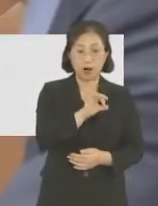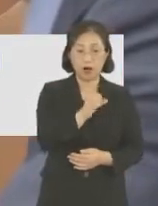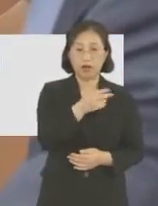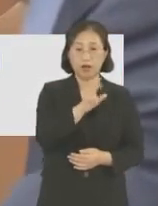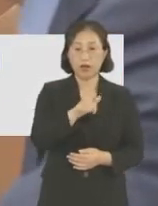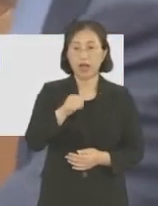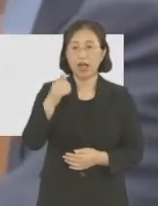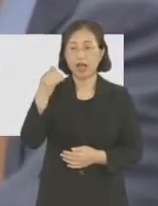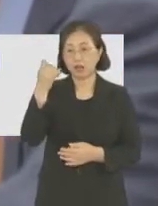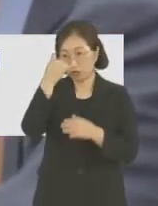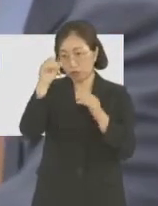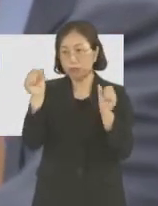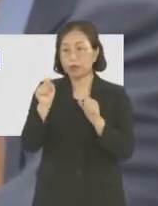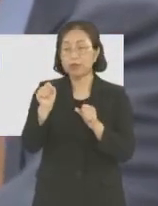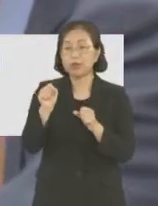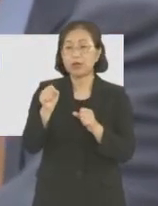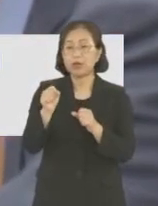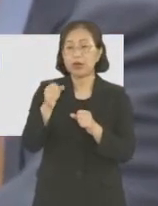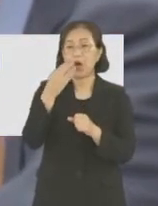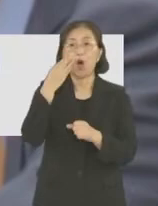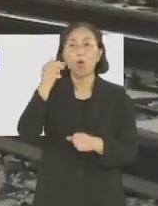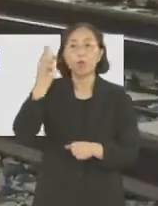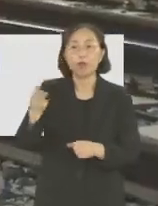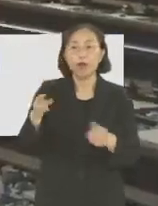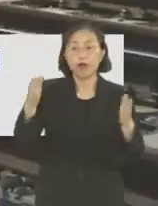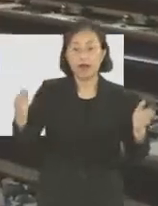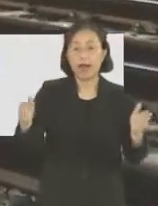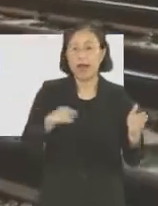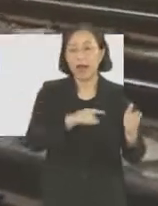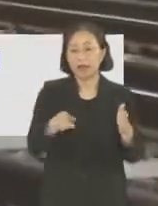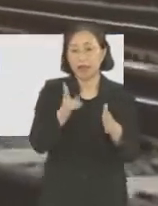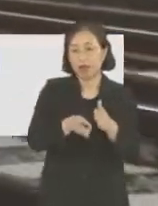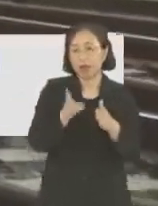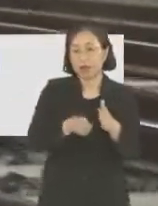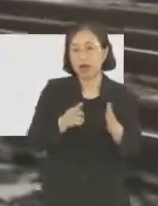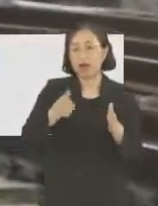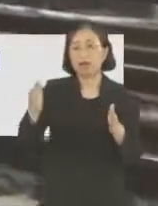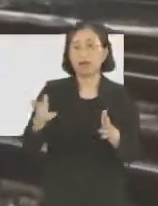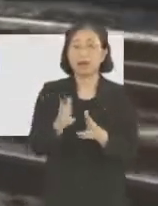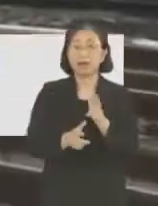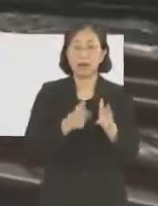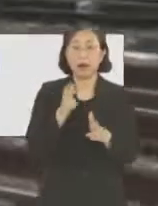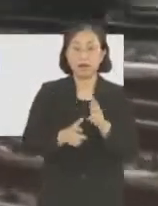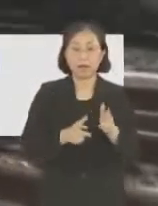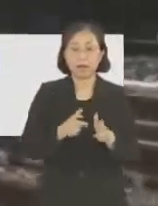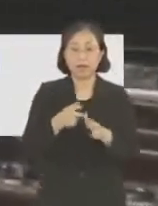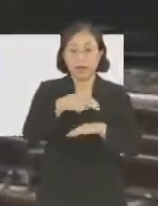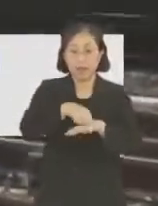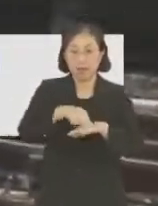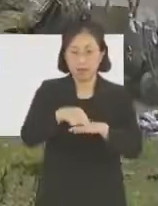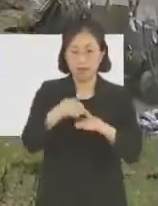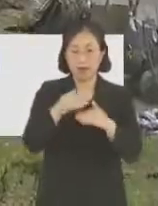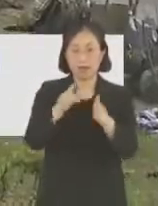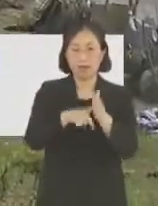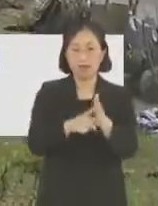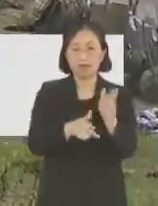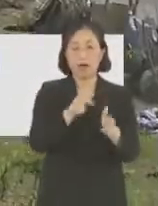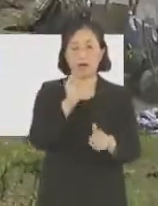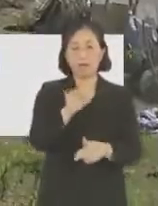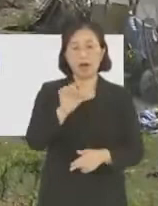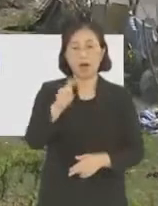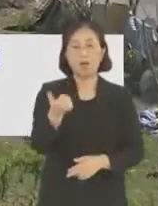옥천 여까지 20점 1km 구간에 대전 옥천 광역철도 연장 사업은 실시설계 과정에서 사업비가 500억원